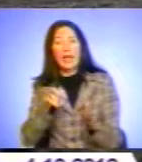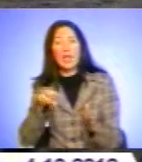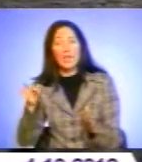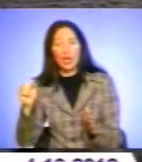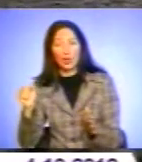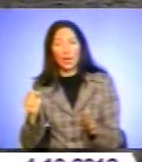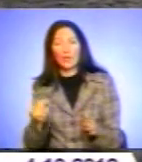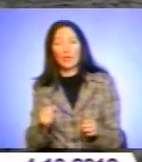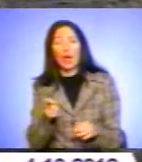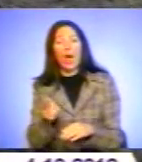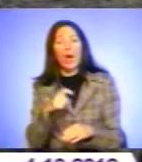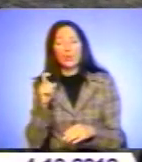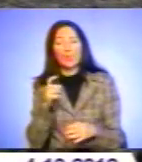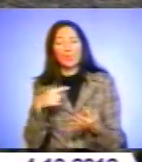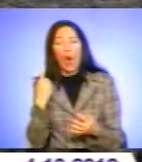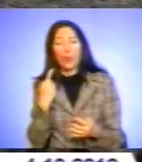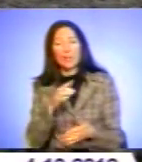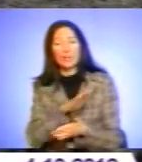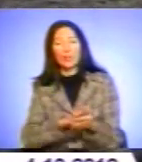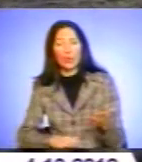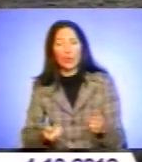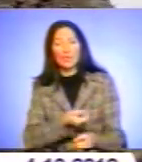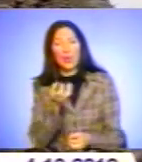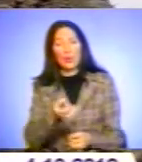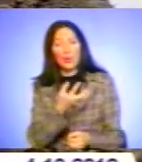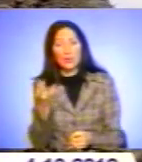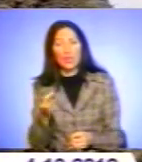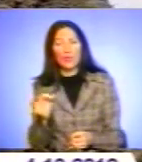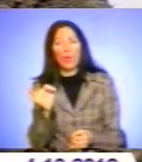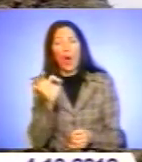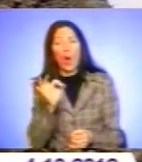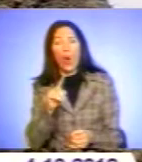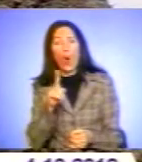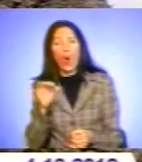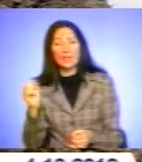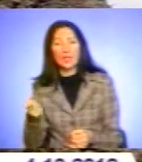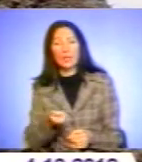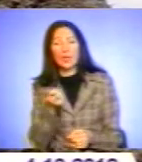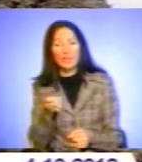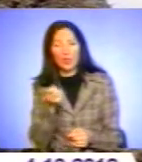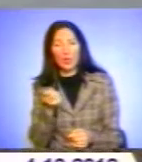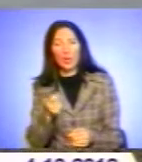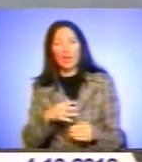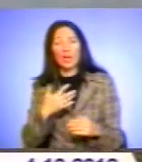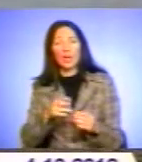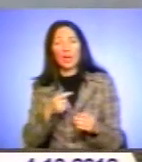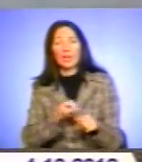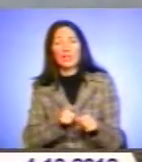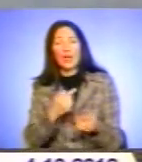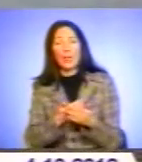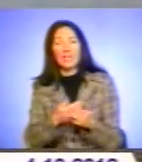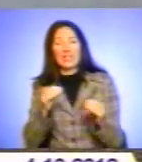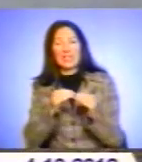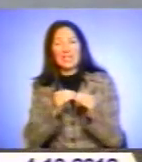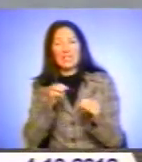посів озимих культур. Озимі зернові посіяно на 62% запланованих площ, а це майже 10 тисяч гектарів.